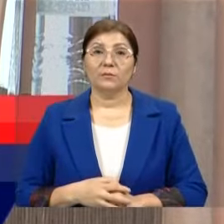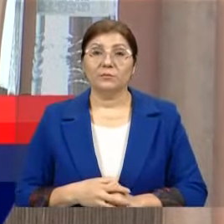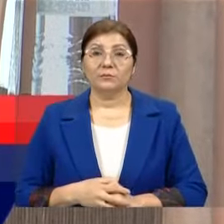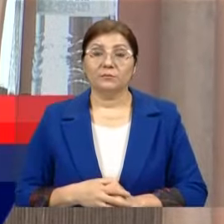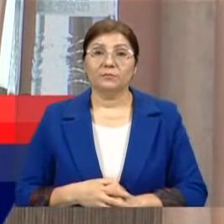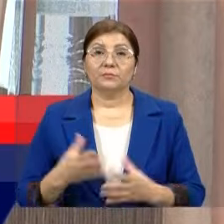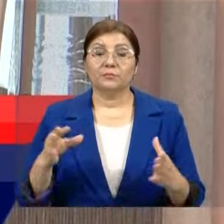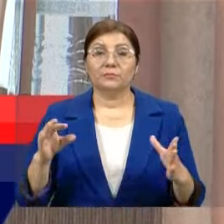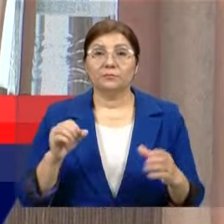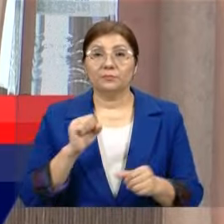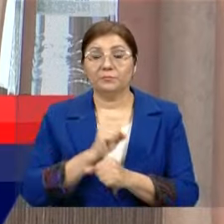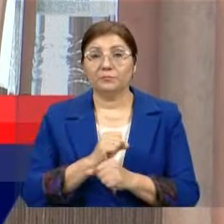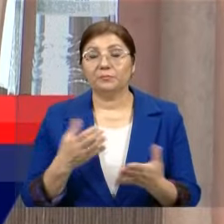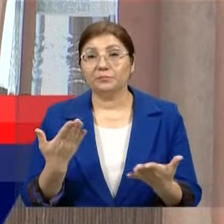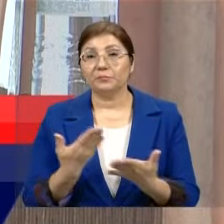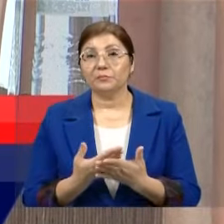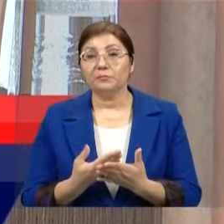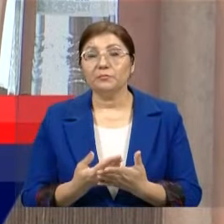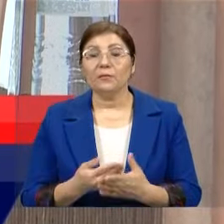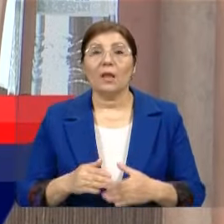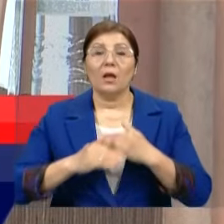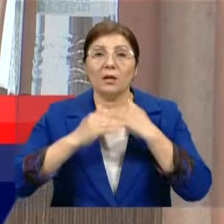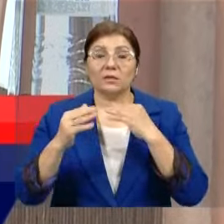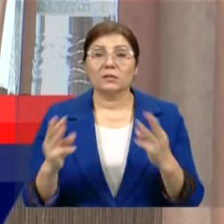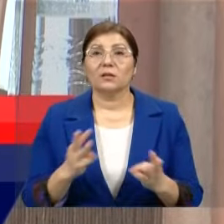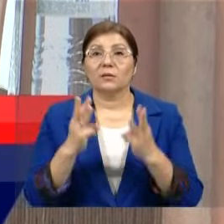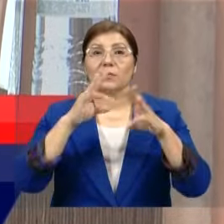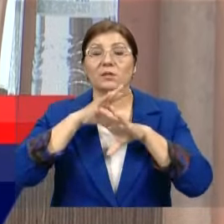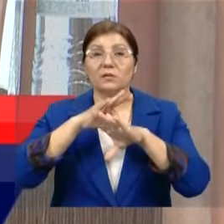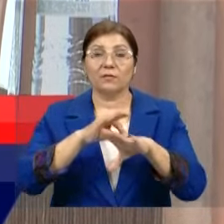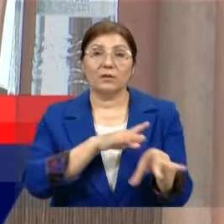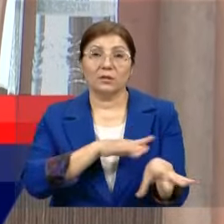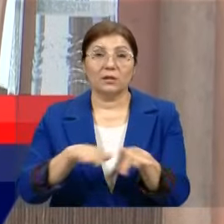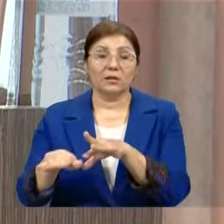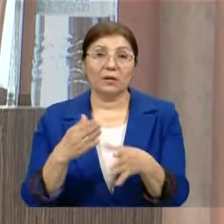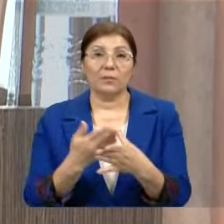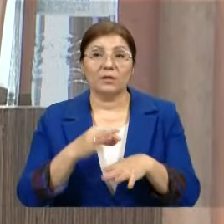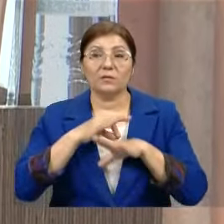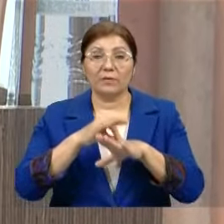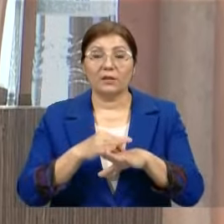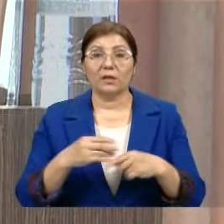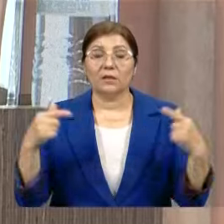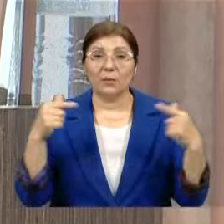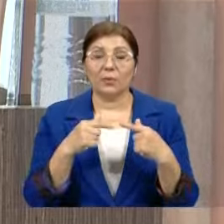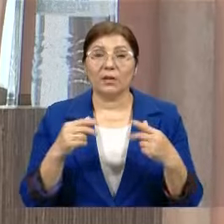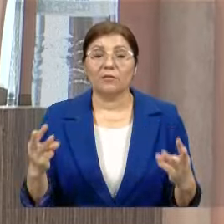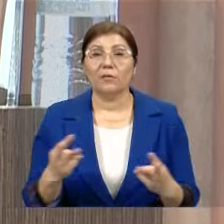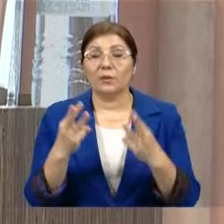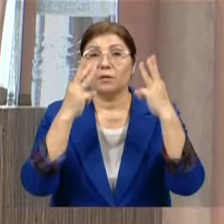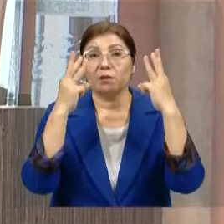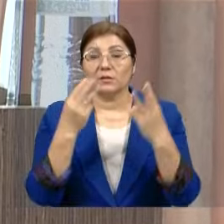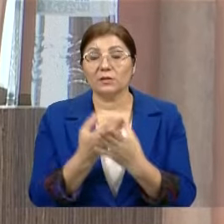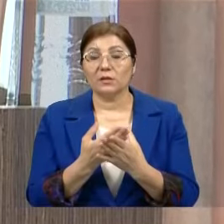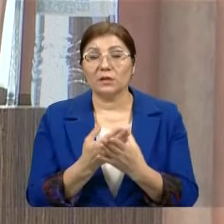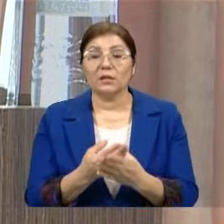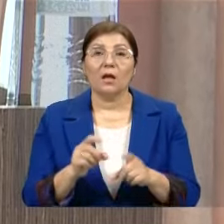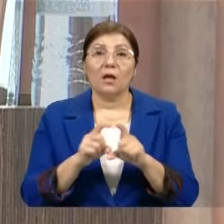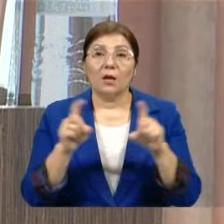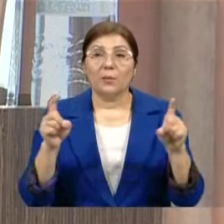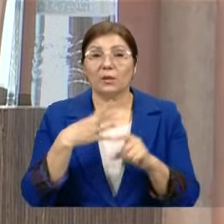В целях предупреждения и ликвидации лесостепных пожаров организован ряд мероприятий. Проведена противопожарная опашка вокруг населенных пунктов на